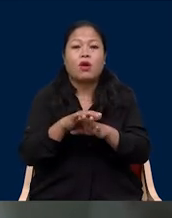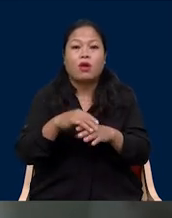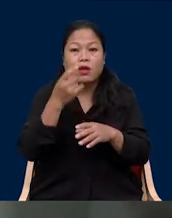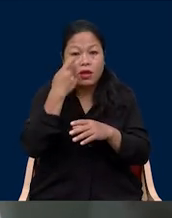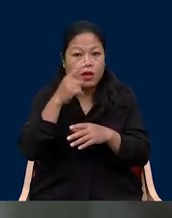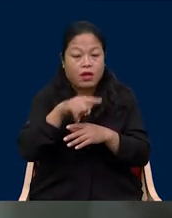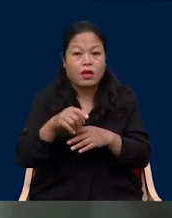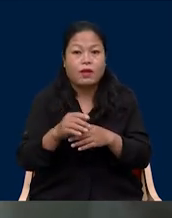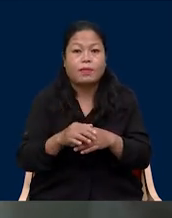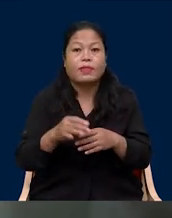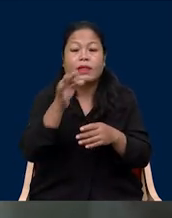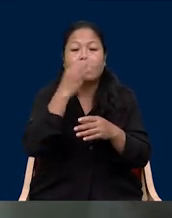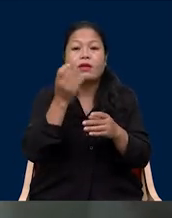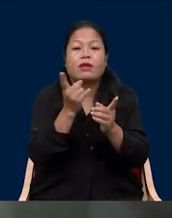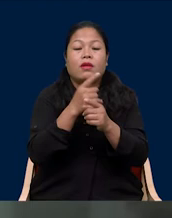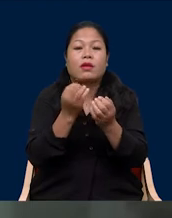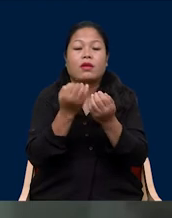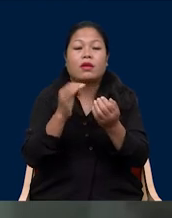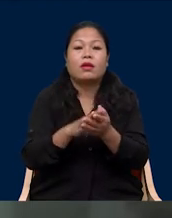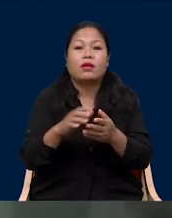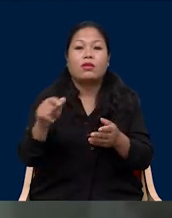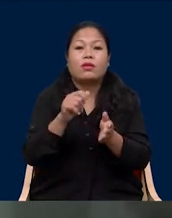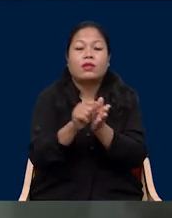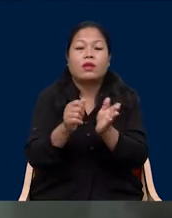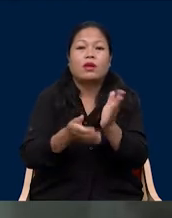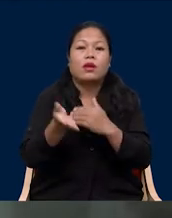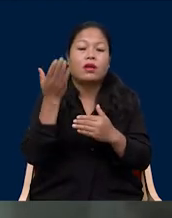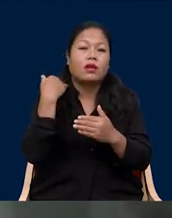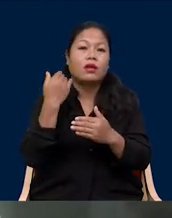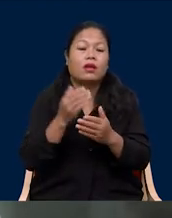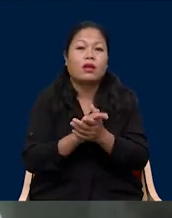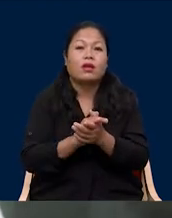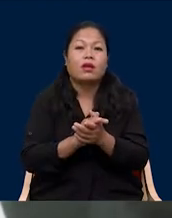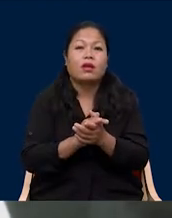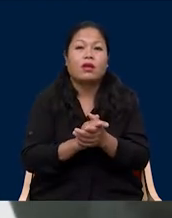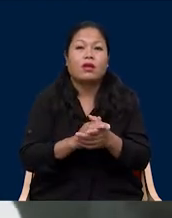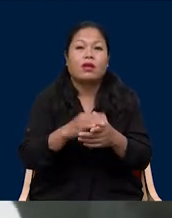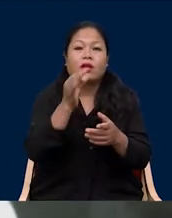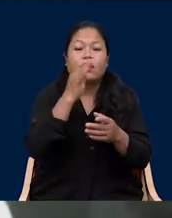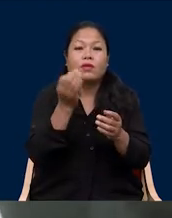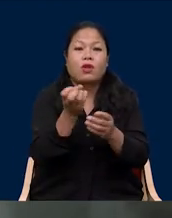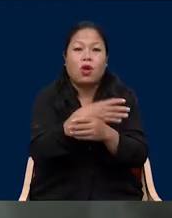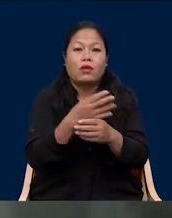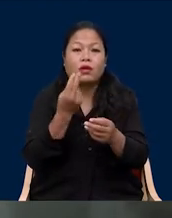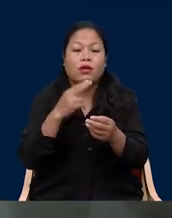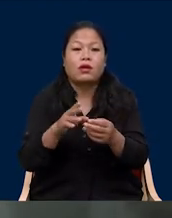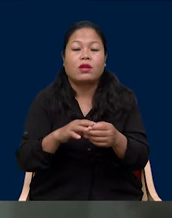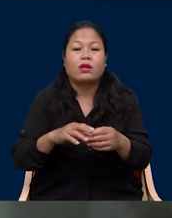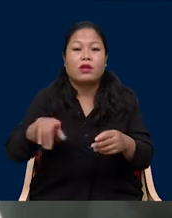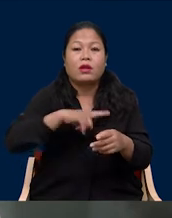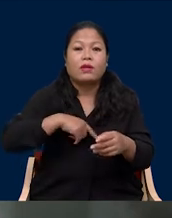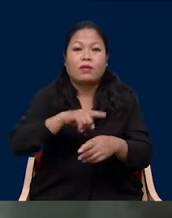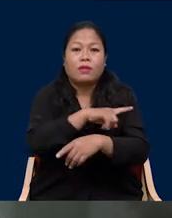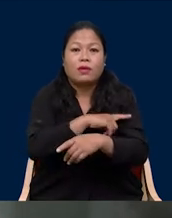खालको कुराहरूलाई निहाल्दाखेरि चाहिँ अब क्लाइमेट एक्सन हुनुपर्छ भनेर भन्दाखेरि चाहिँ त्योभन्दा अगाडि हामी एकदमै कन्भिन्स्ड हुनुपर्छ कि क्लाइमेट चेन्जले हामीलाई असर पारिरहेको